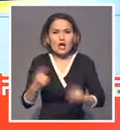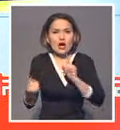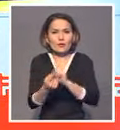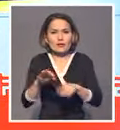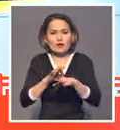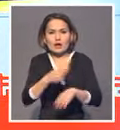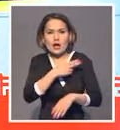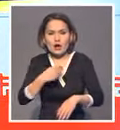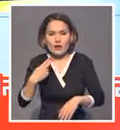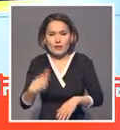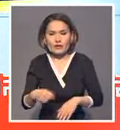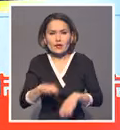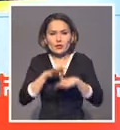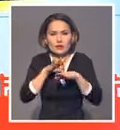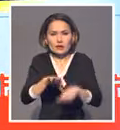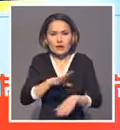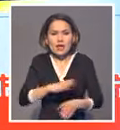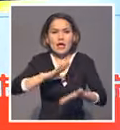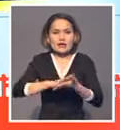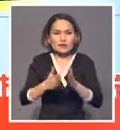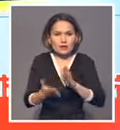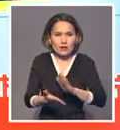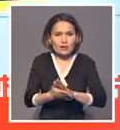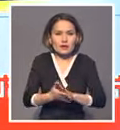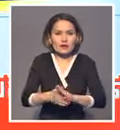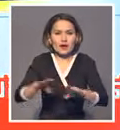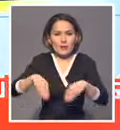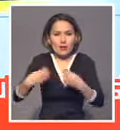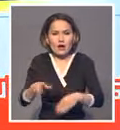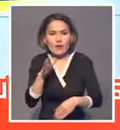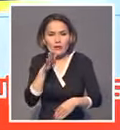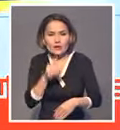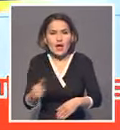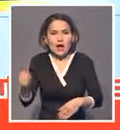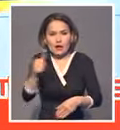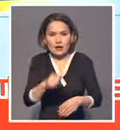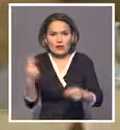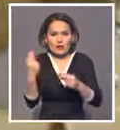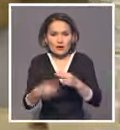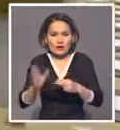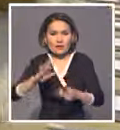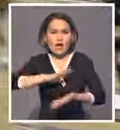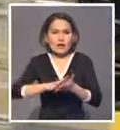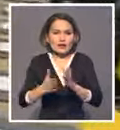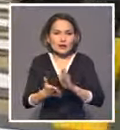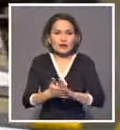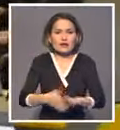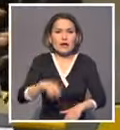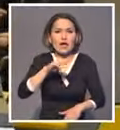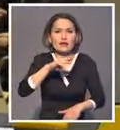кетсек, кездесу Швейцарияның Лозаннасында өтіп жатыр. Ал келісім жасауға берілген уақыт бірнеше сағаттан кейін аяқталу керек.